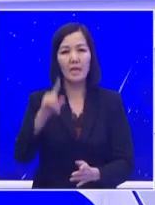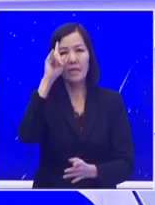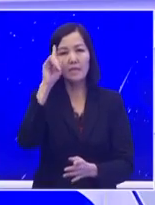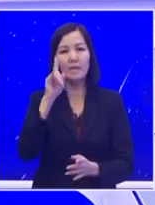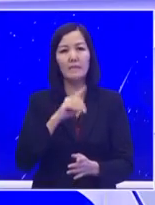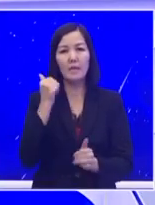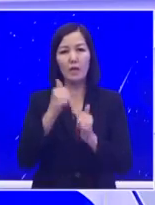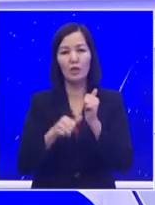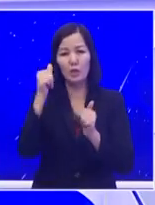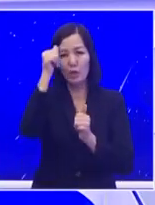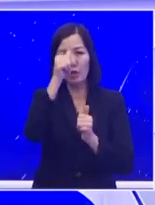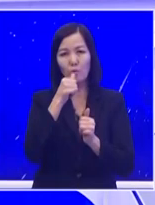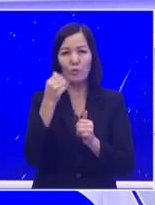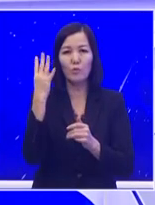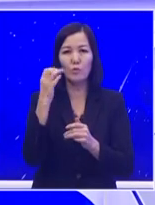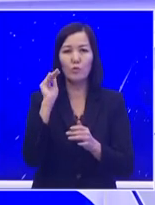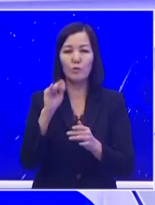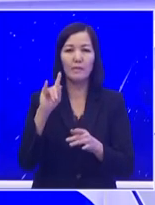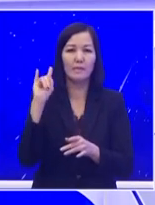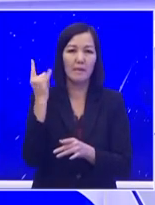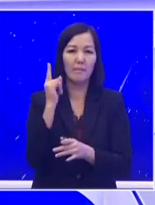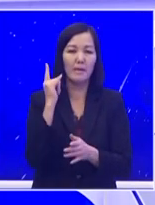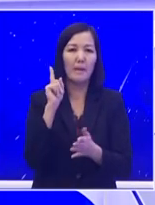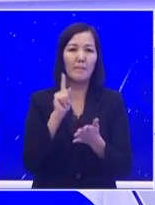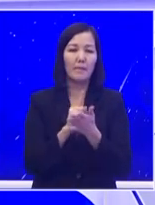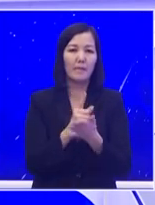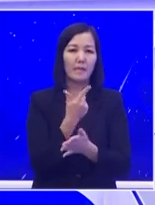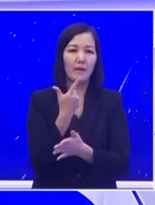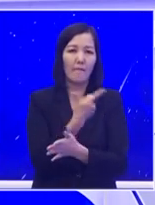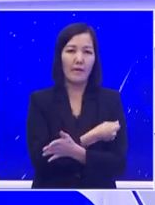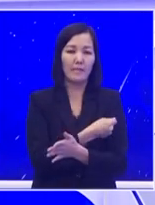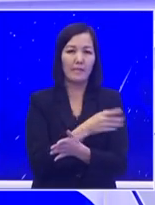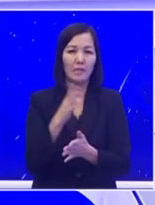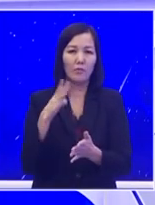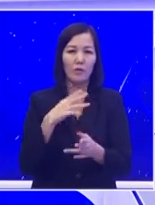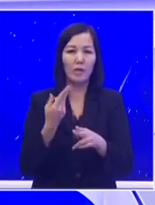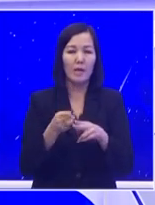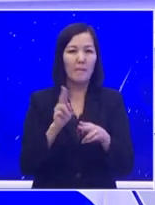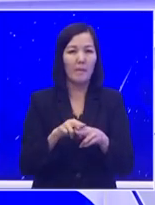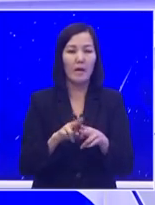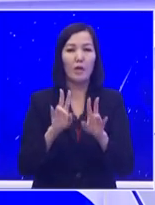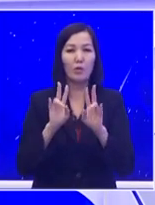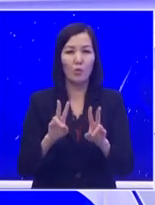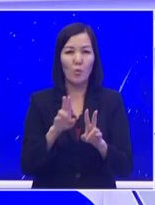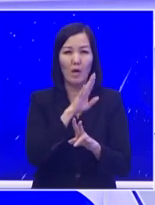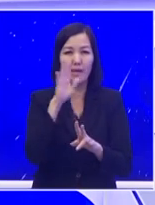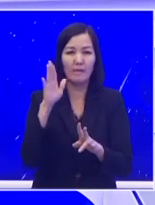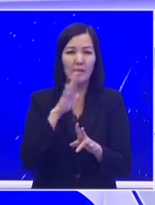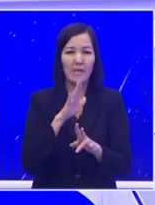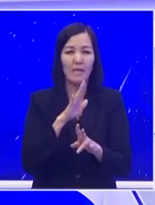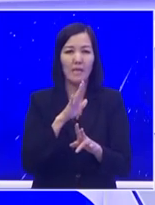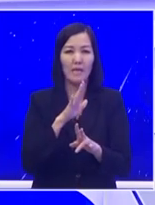Қазақстанда жыл сайын шамамен 400 мың сәби міндетті вакцинадан өтеді. Бірақ көптеген атана елде жарияланған